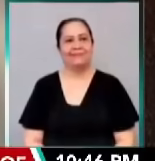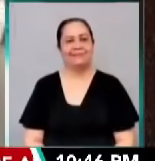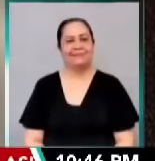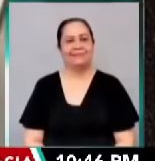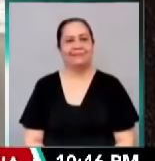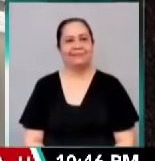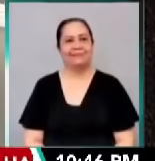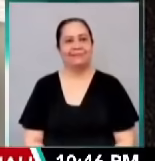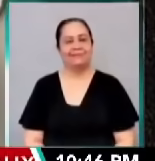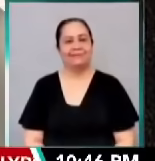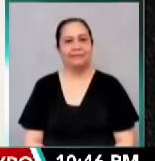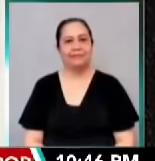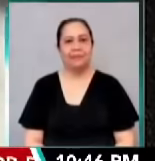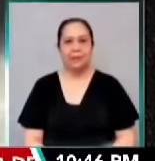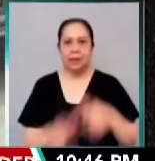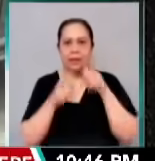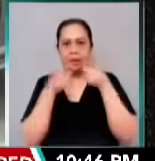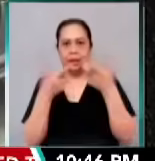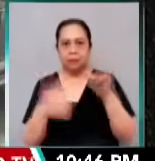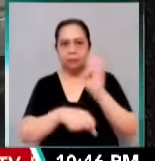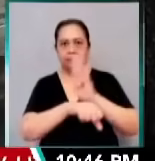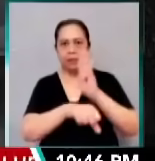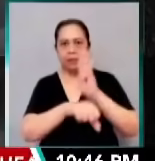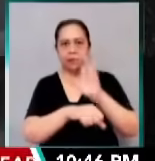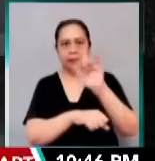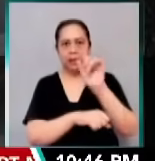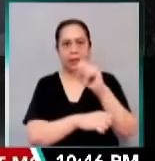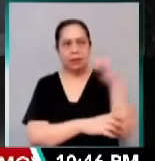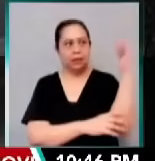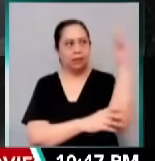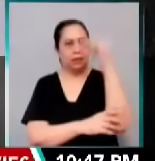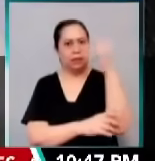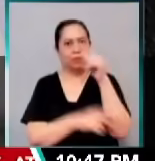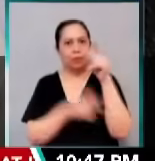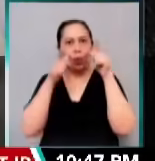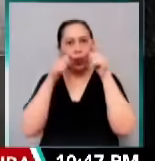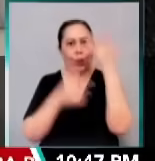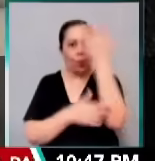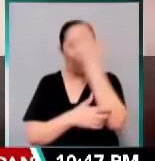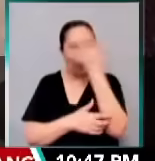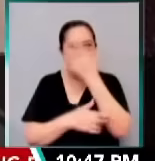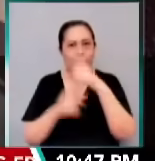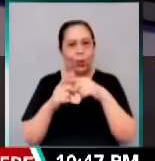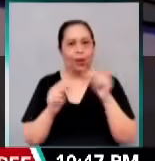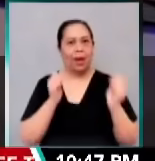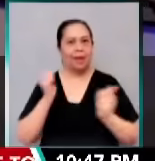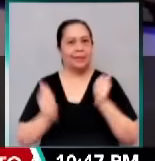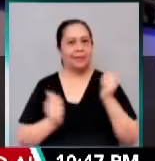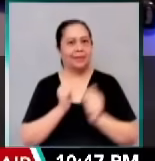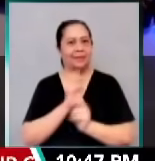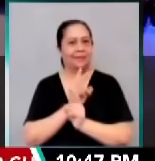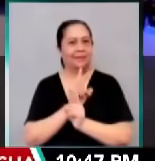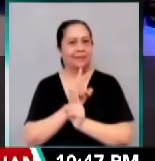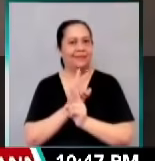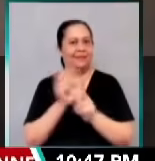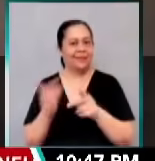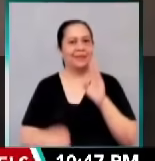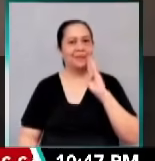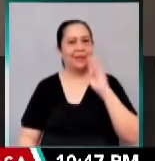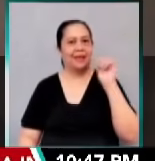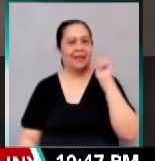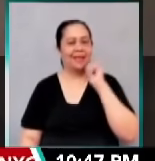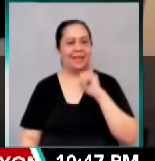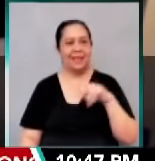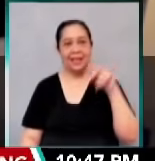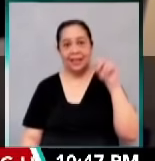Mala business class na eroplano ang datingan ng artista van ni Bea Alonzo. Alexa, good morning. Yes,